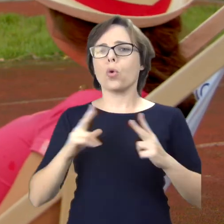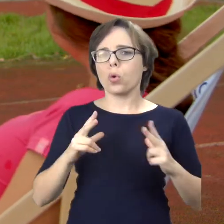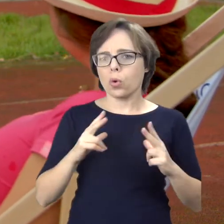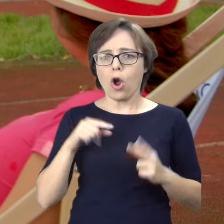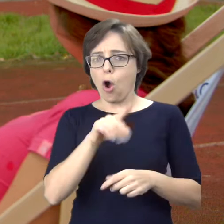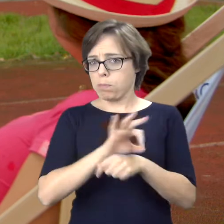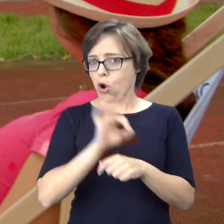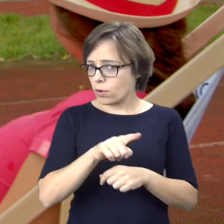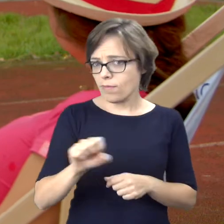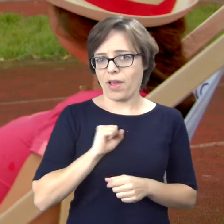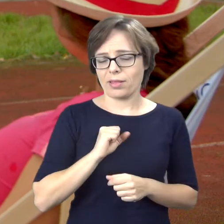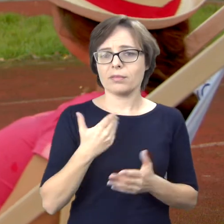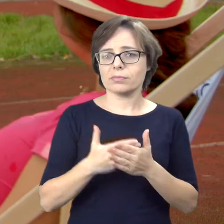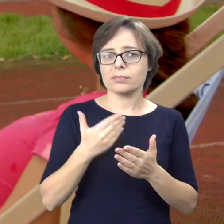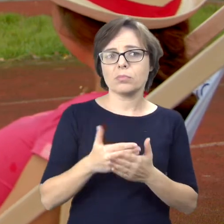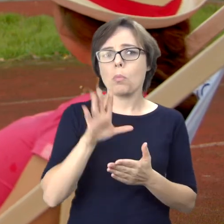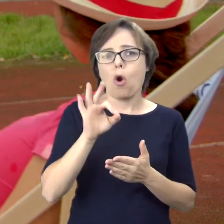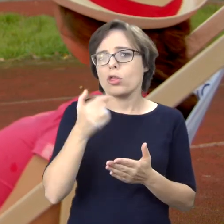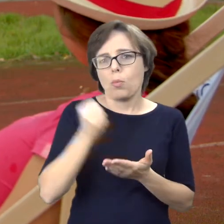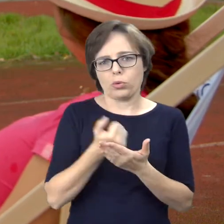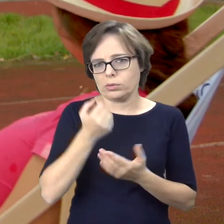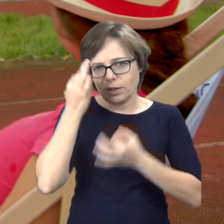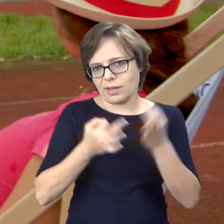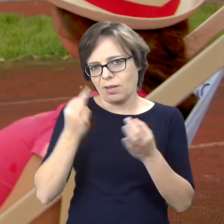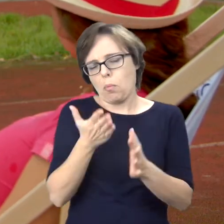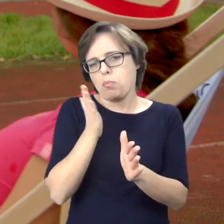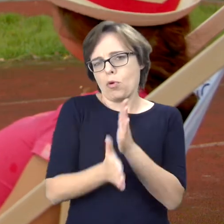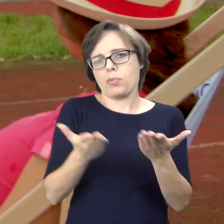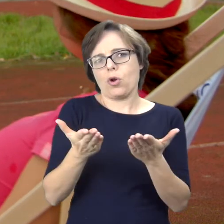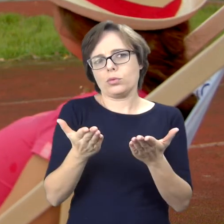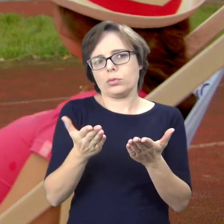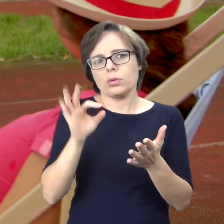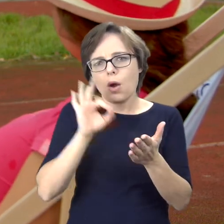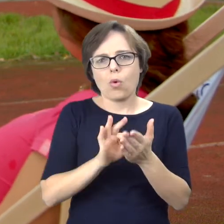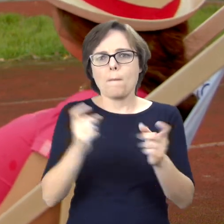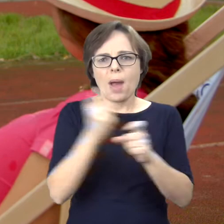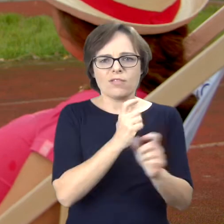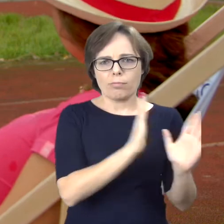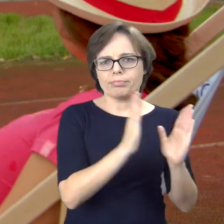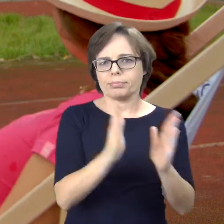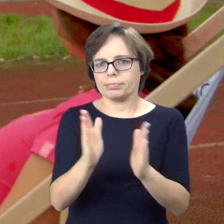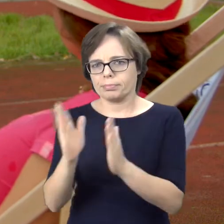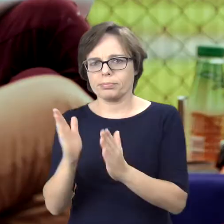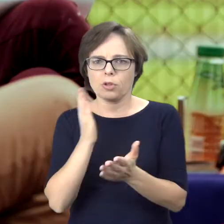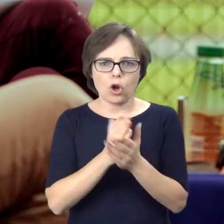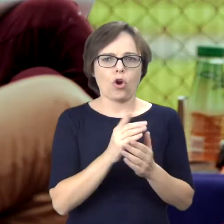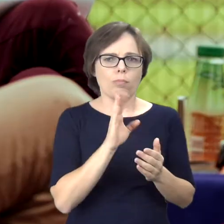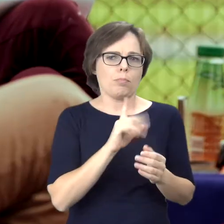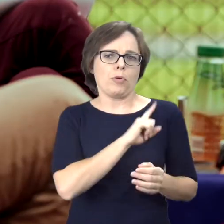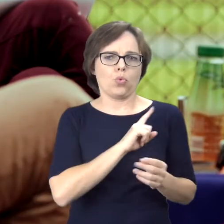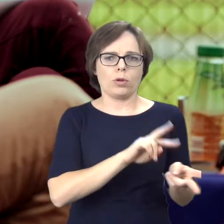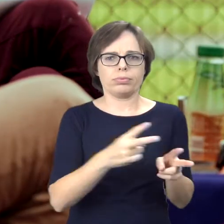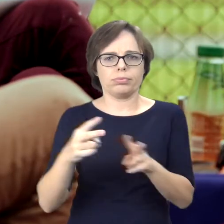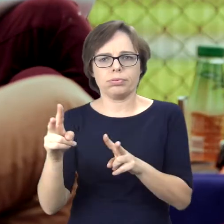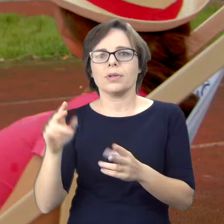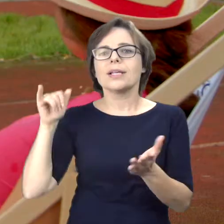bardzo fajnym projektem, no bo nie zastanawiasz się na niczym, po prostu masz poukładane te kraje, tydzień po tygodniu przemierzasz i tylko pilnujesz, żeby się nie spóźnić